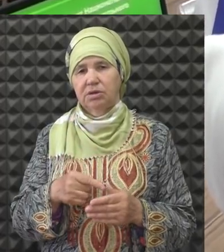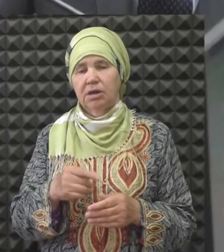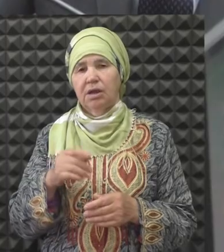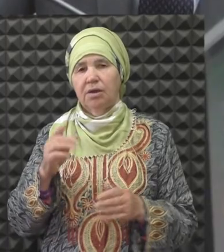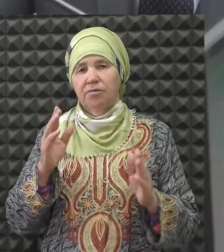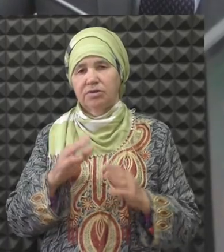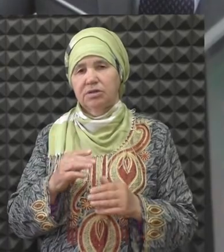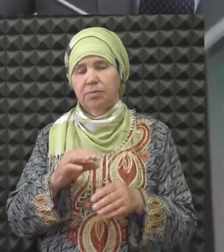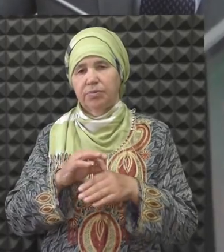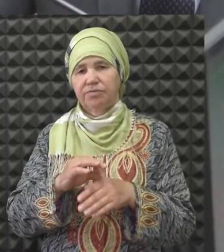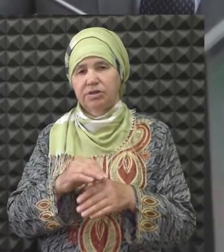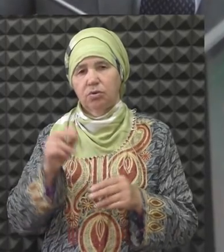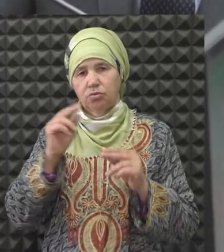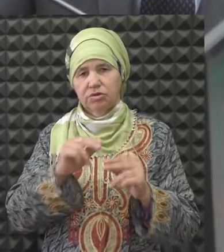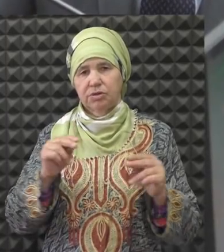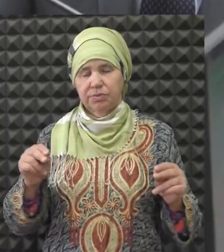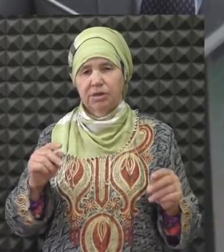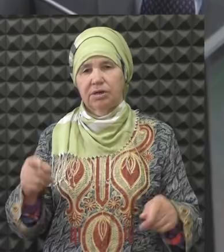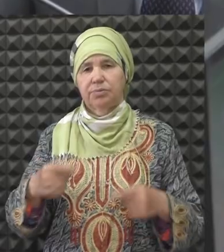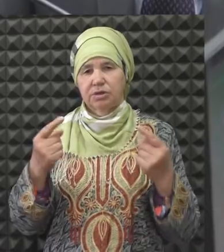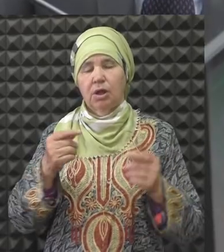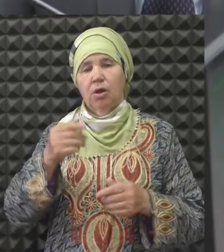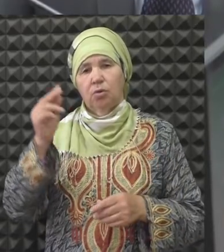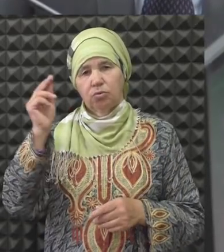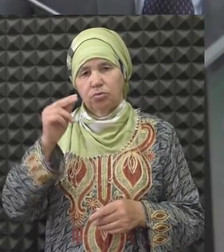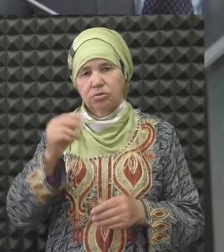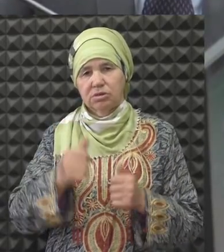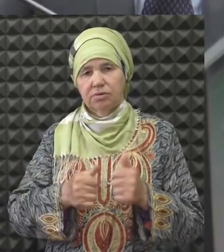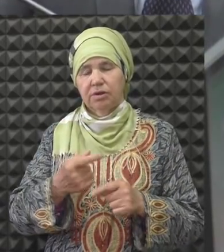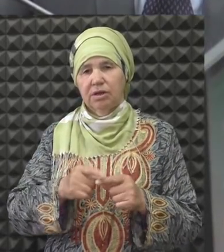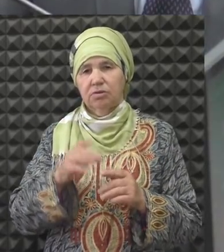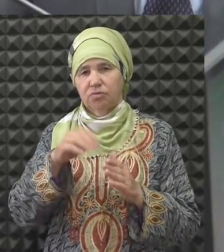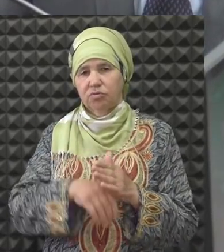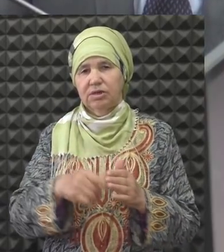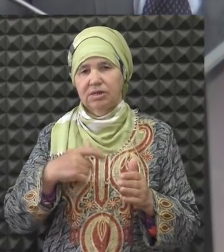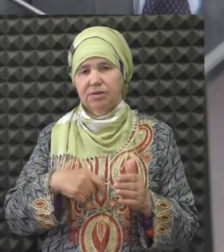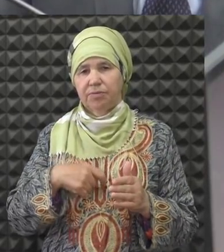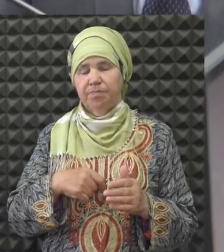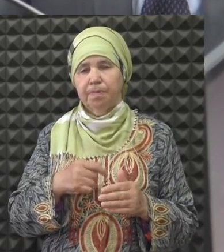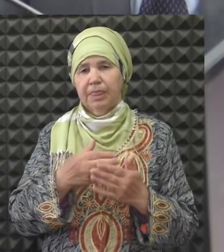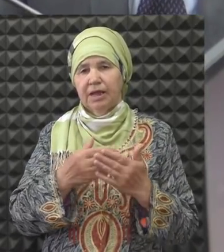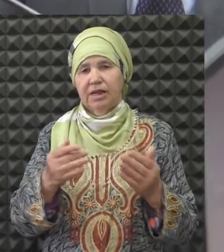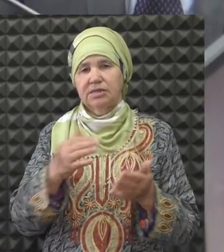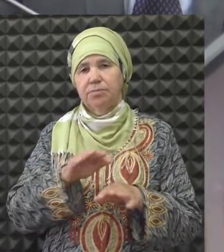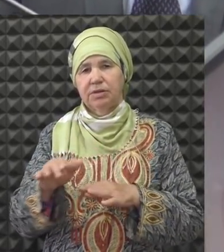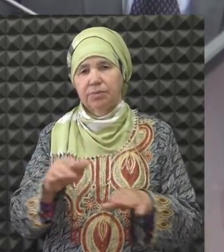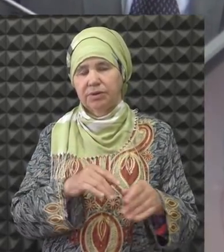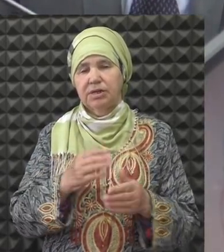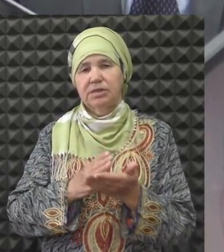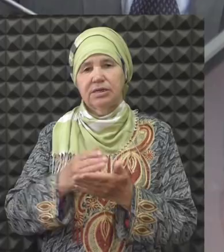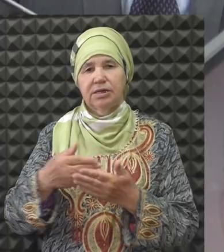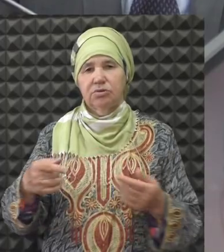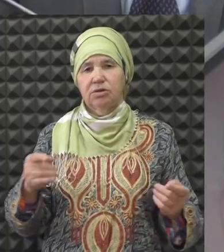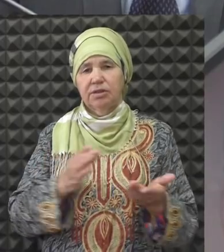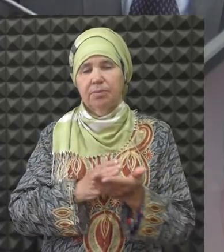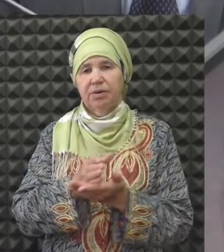попечителей. В основе проекта лежит проведение учебно-лечебных реабилитационных курсов, значит, которые включают в себя ряд мероприятий, состоящих из